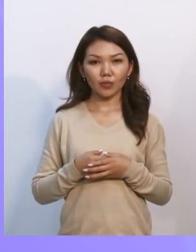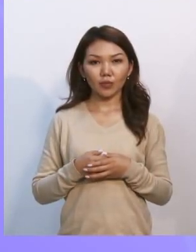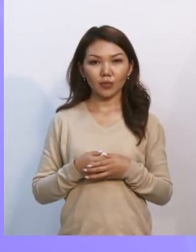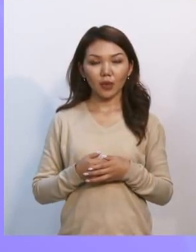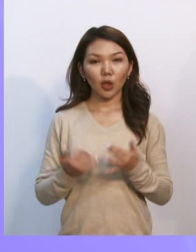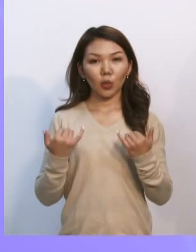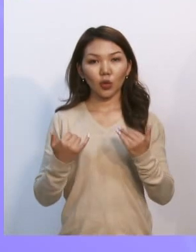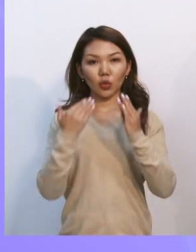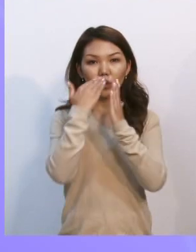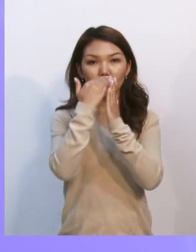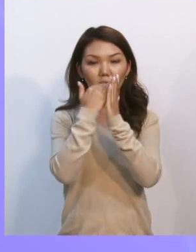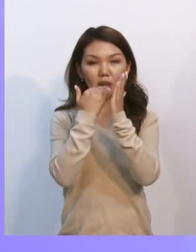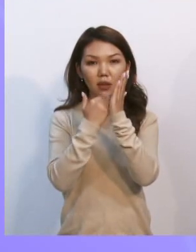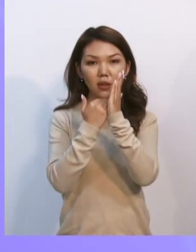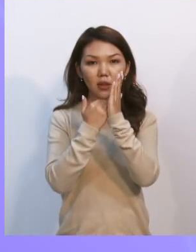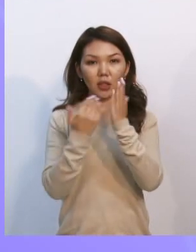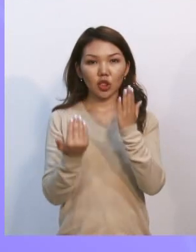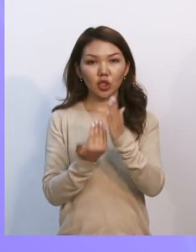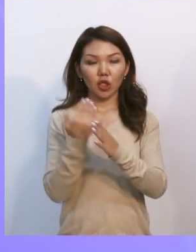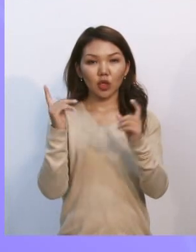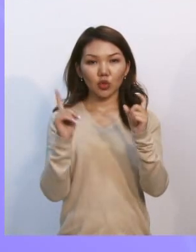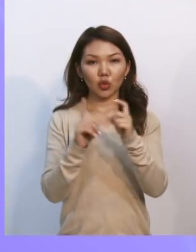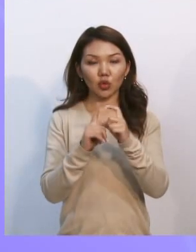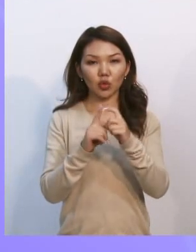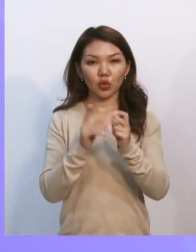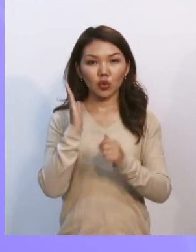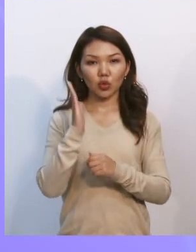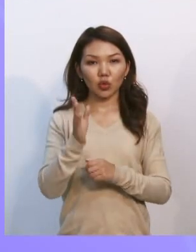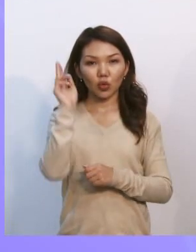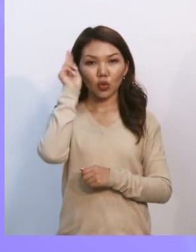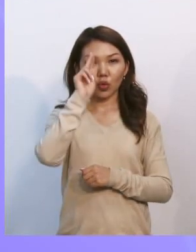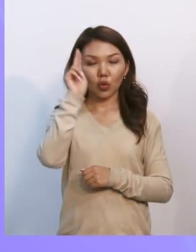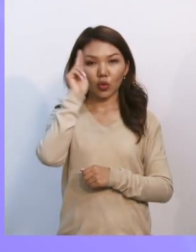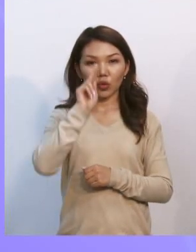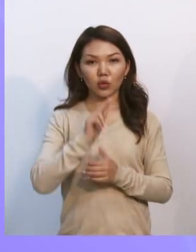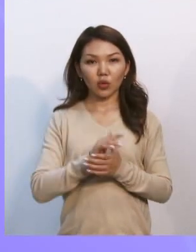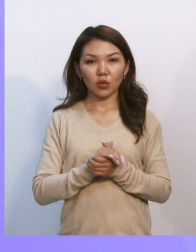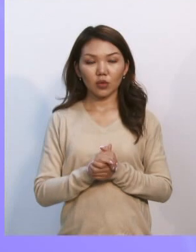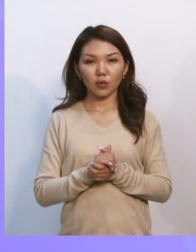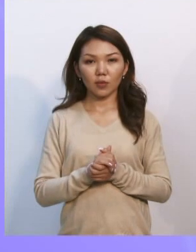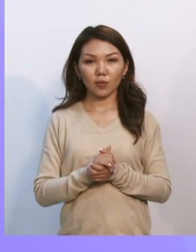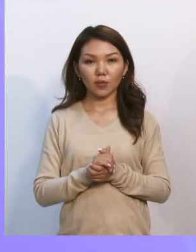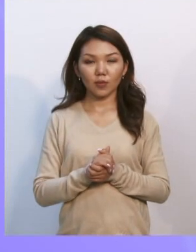Бүгүн сабакта жаңы сөздөрдү үйрөнөсүңөр.